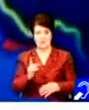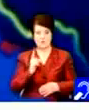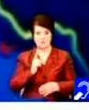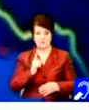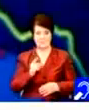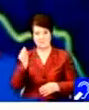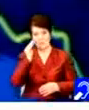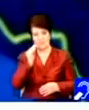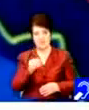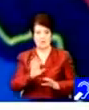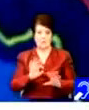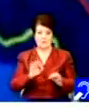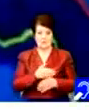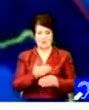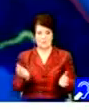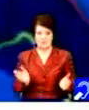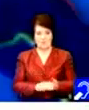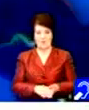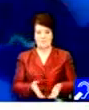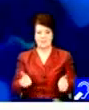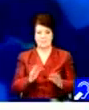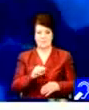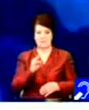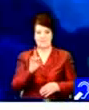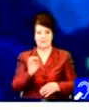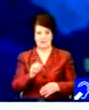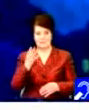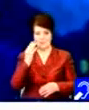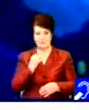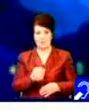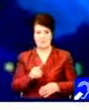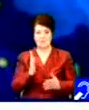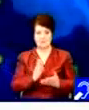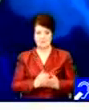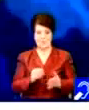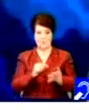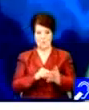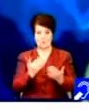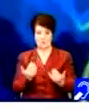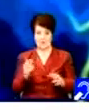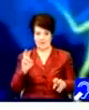așteptăm opiniile și comentariile dumneavoastră. Rămâneți cu TVR Moldova în câteva minute. Începe emisiunea Punctul pe